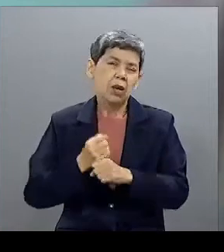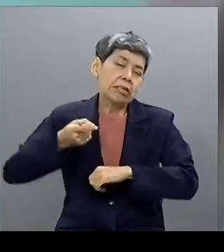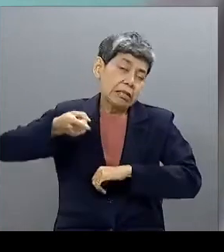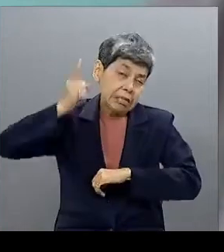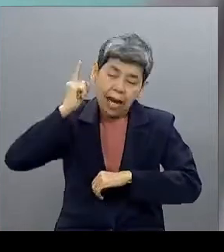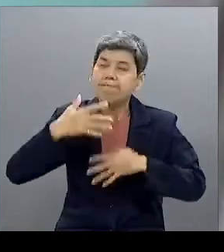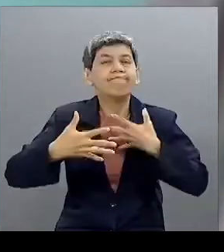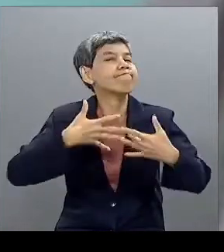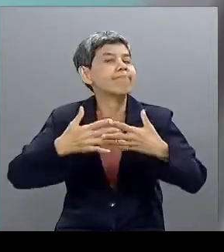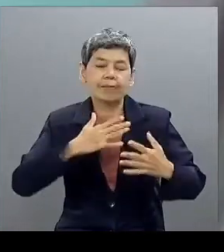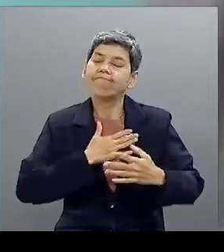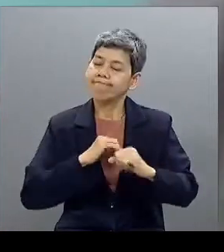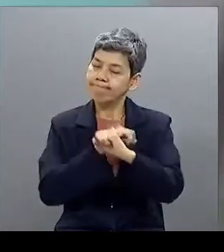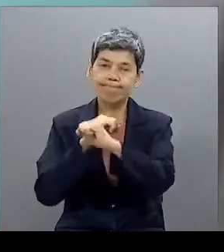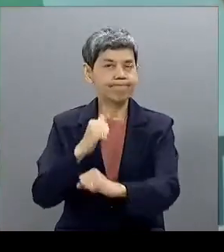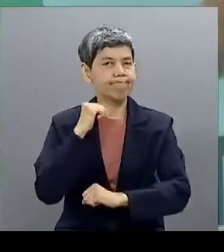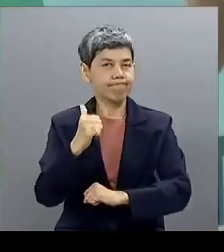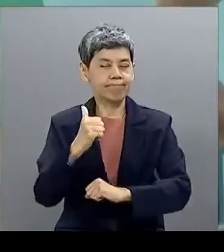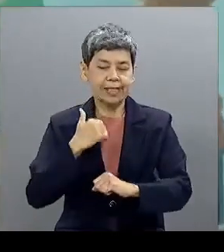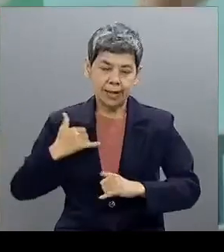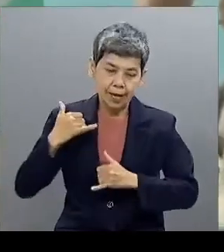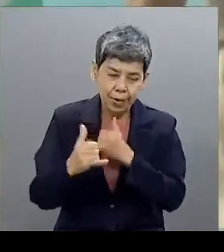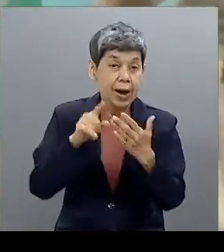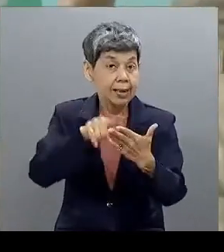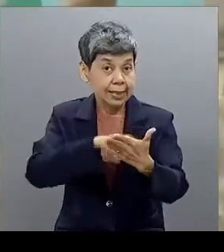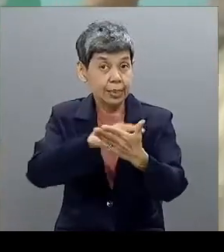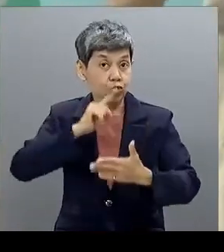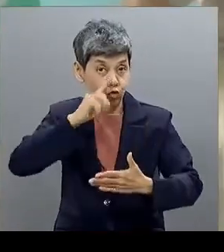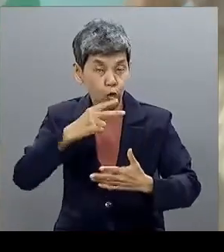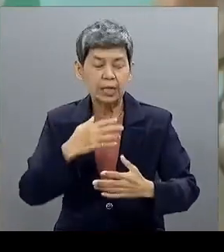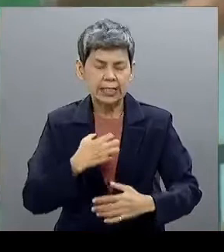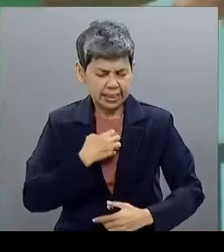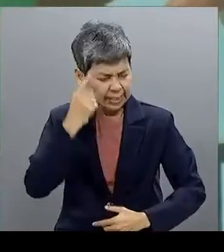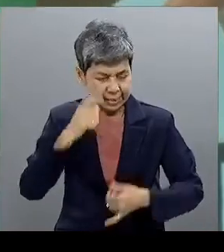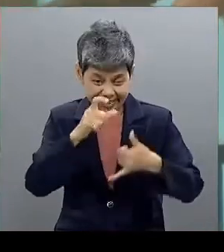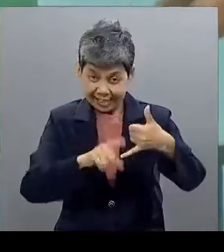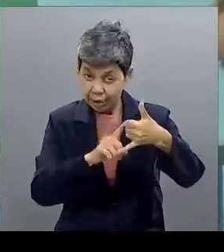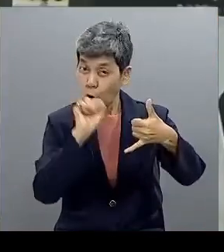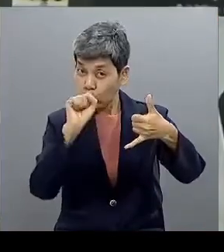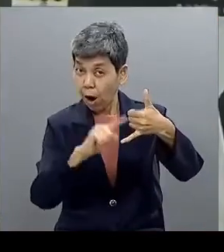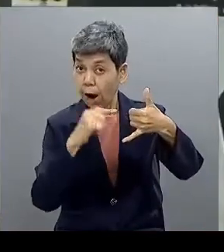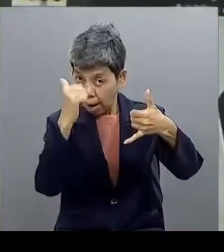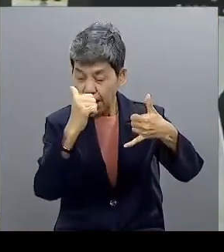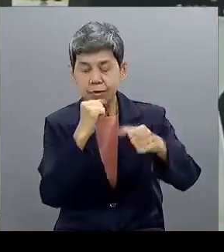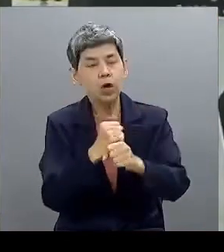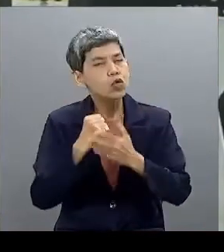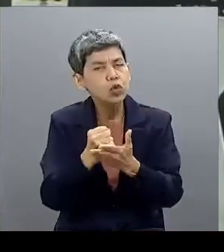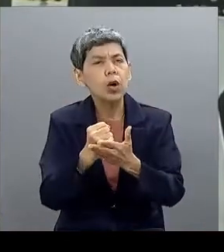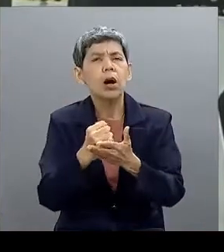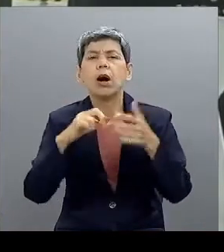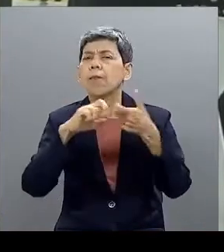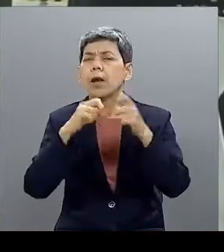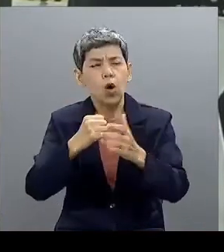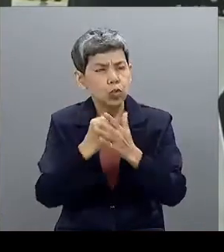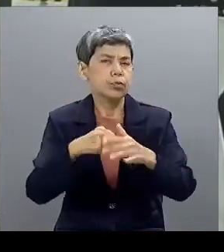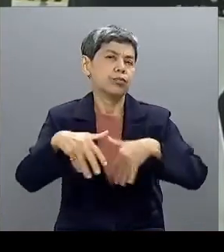อดภัยครับและการเดินทางมาเลือกตั้งครั้งนี้มีความหวังว่าผู้ที่ได้รับการเลือกตั้งจะมาช่วยแก้ไขปัญหาให้กับชาวบ้านนะครับโ